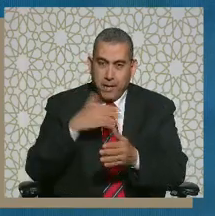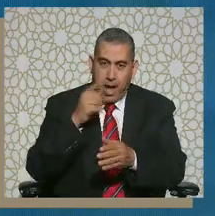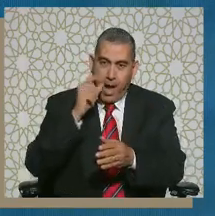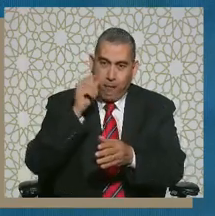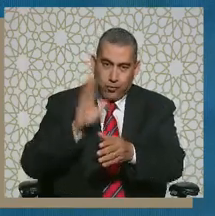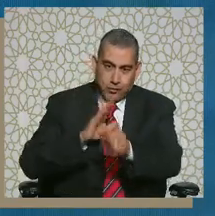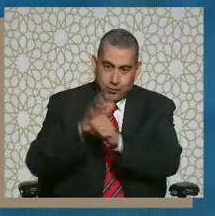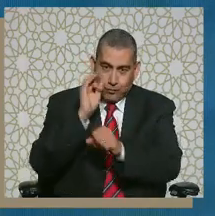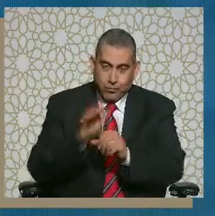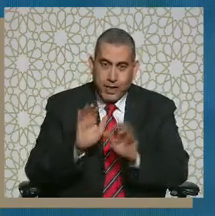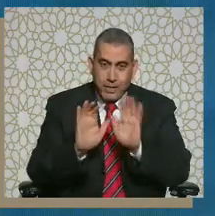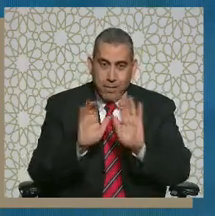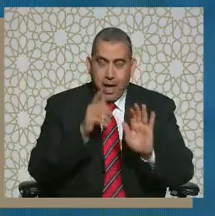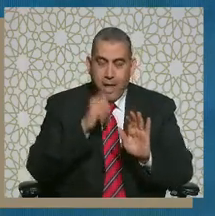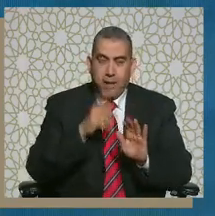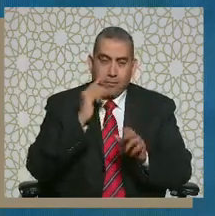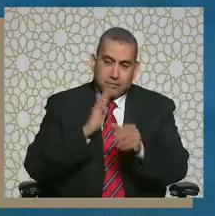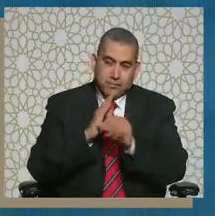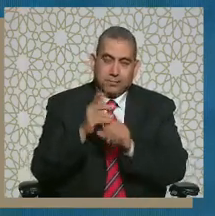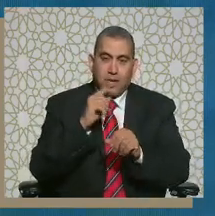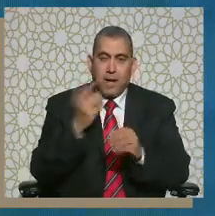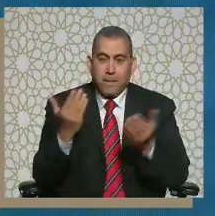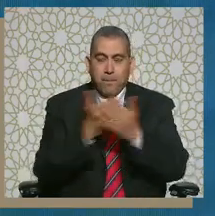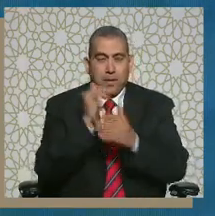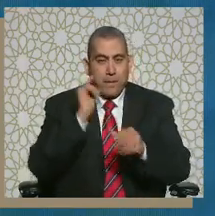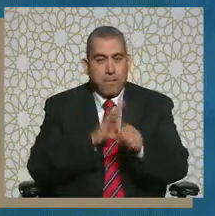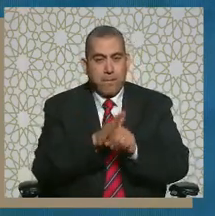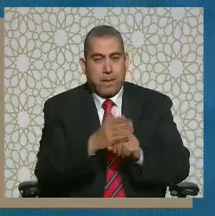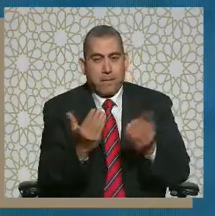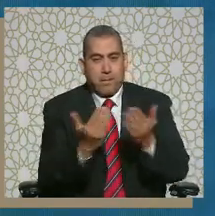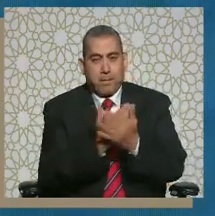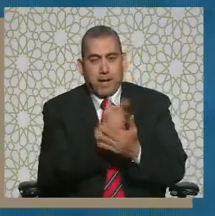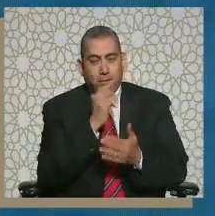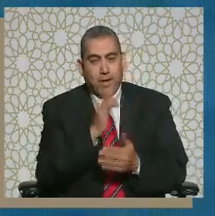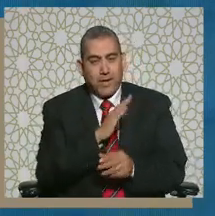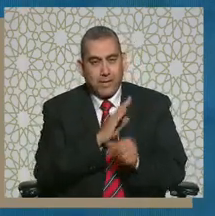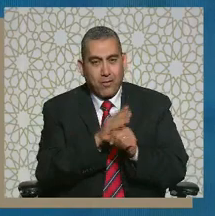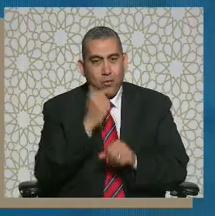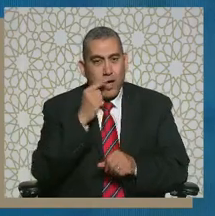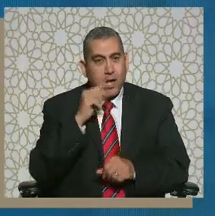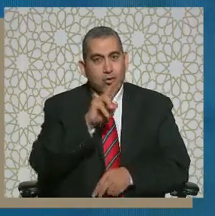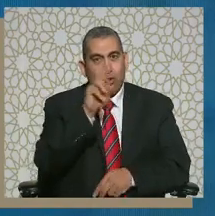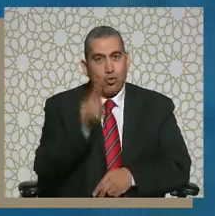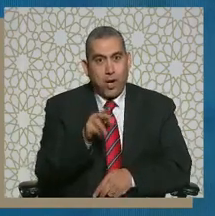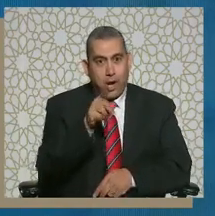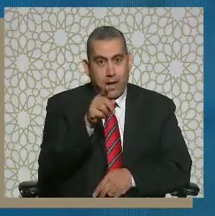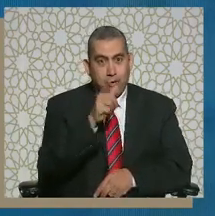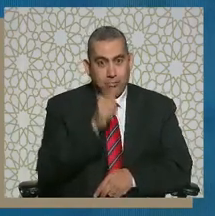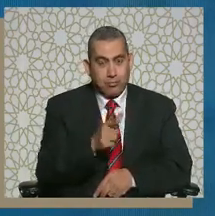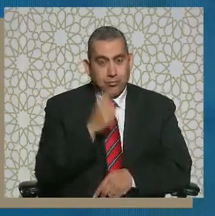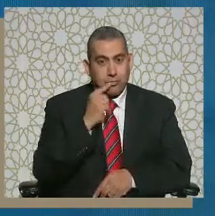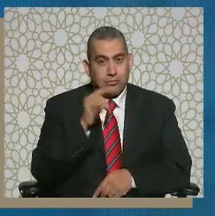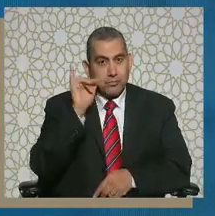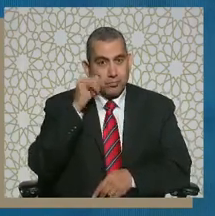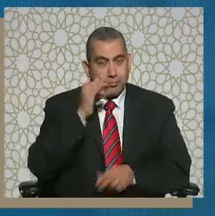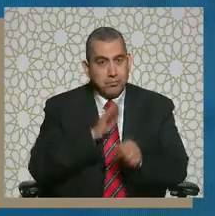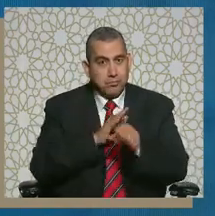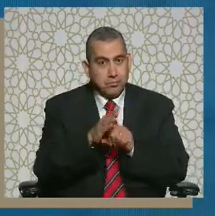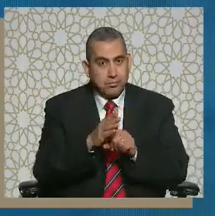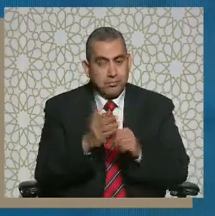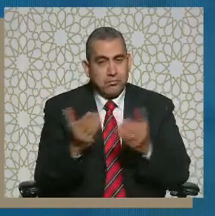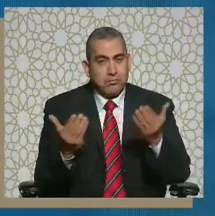نفسها مقصوده اللي هي فكره ان يبقى فيه ذبح فلو حد سال هي الاضحيه تحصل